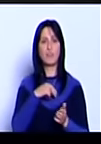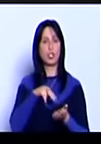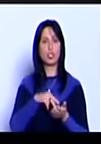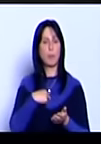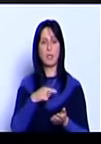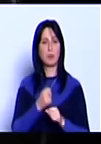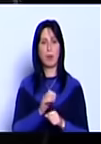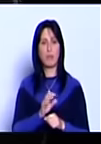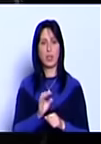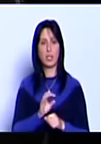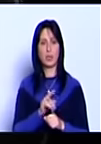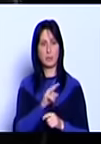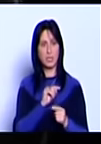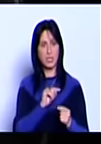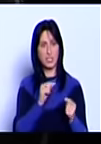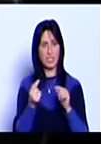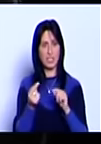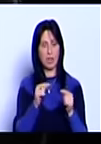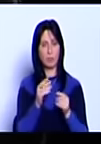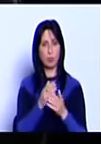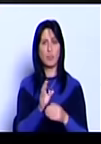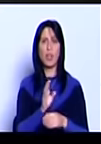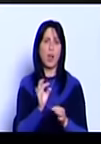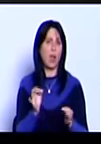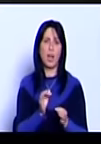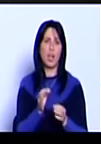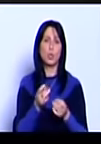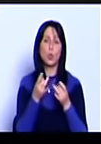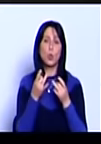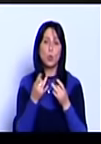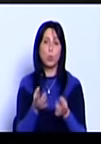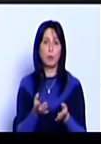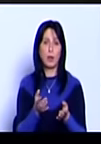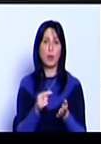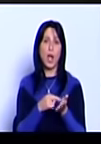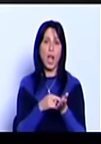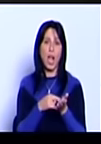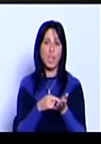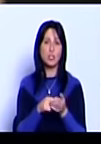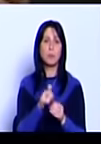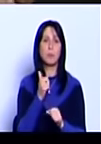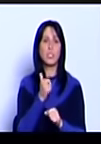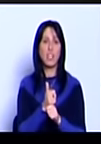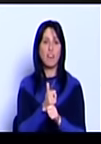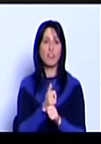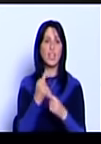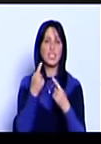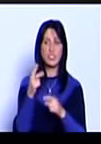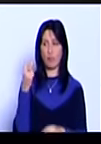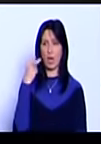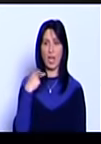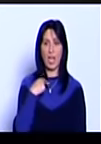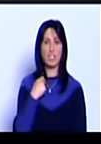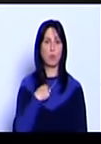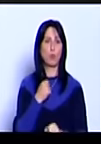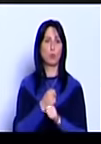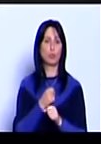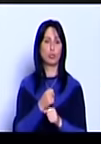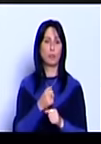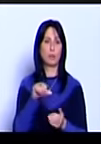და თქვენ წინააღმდეგობა გაქვთ ამ დანახვას? არანაირი, უბრალოდ სხვები გვხედავენ. ანუ ხასოს ამცო რა სხვები გვხედავენ. ის არის, სხვა რო ხედავს ასე, შენ